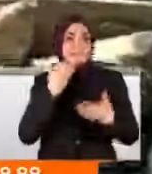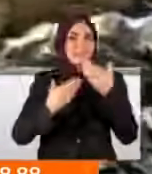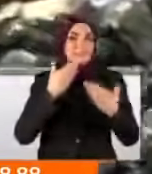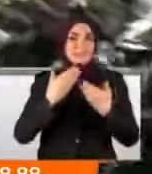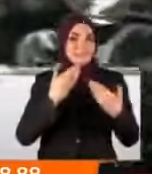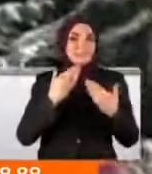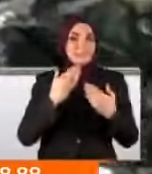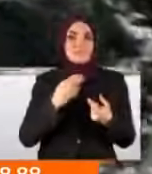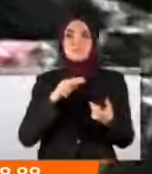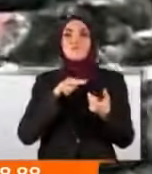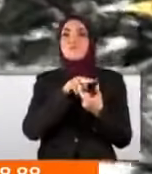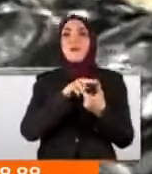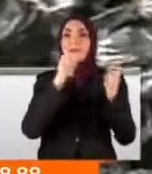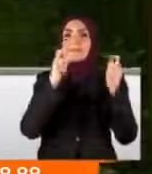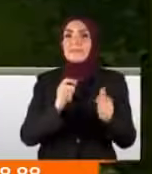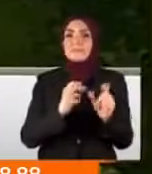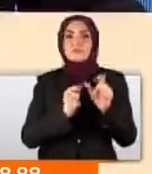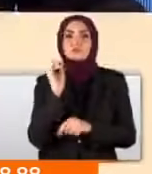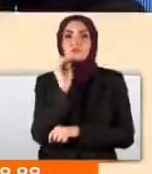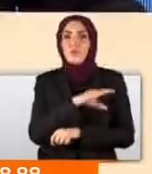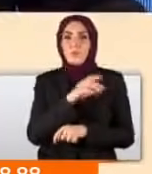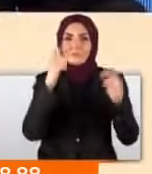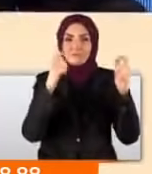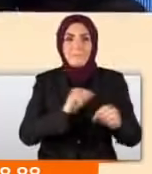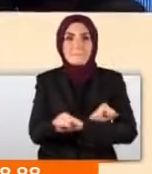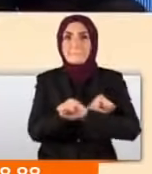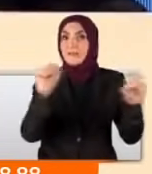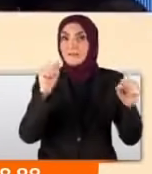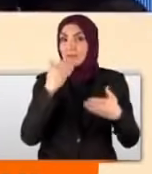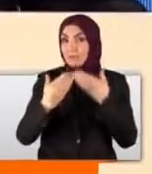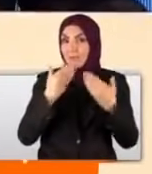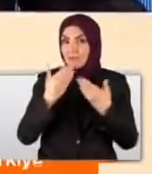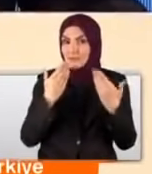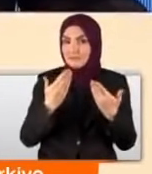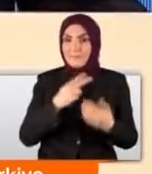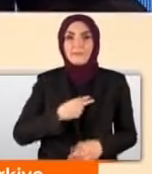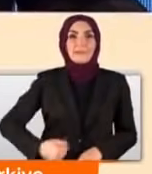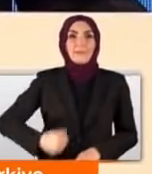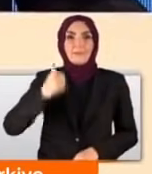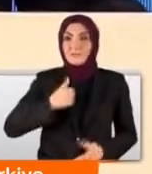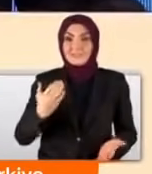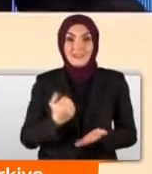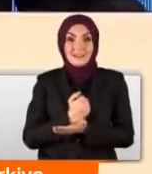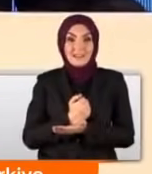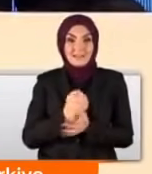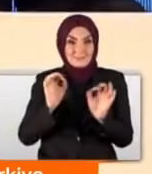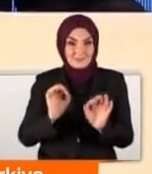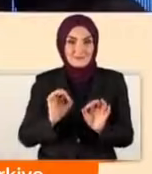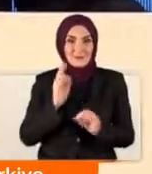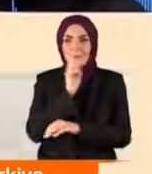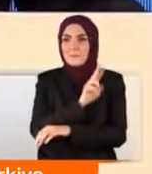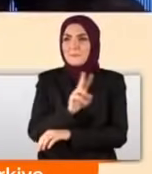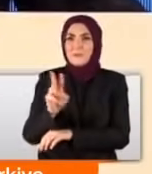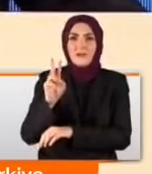o yıllardan bugünlere nasıl gelindiğini de. Belediye başkanı seçildiğimizde karşımızda öyle bir manzara bulduk